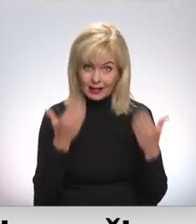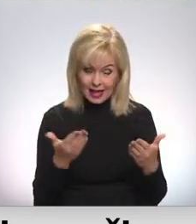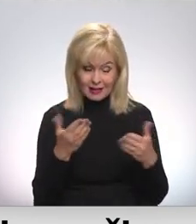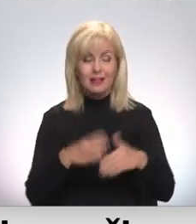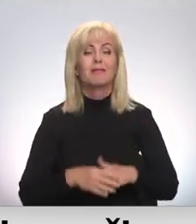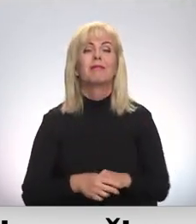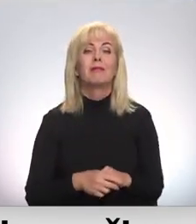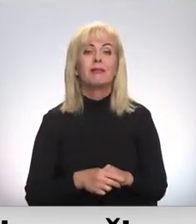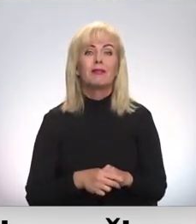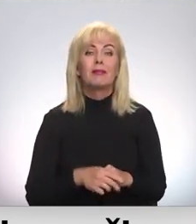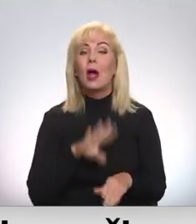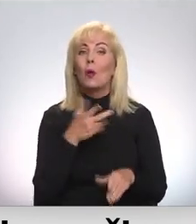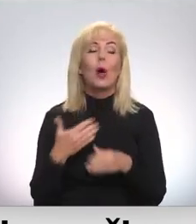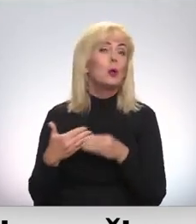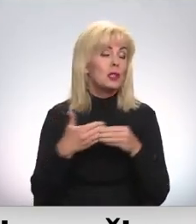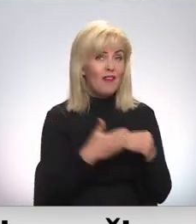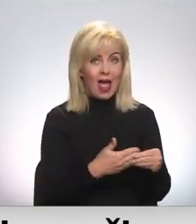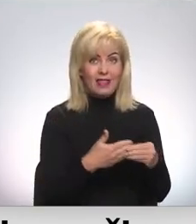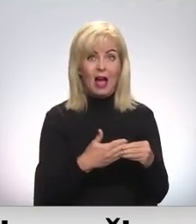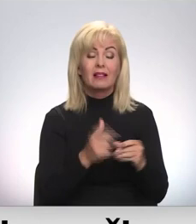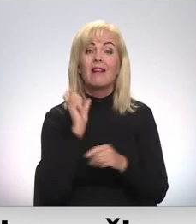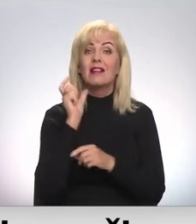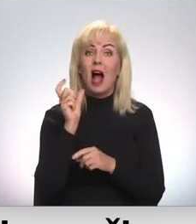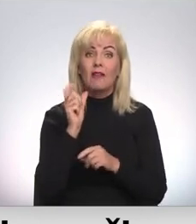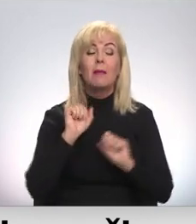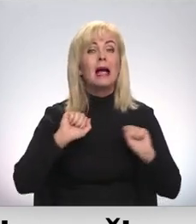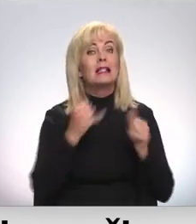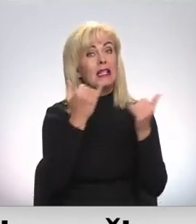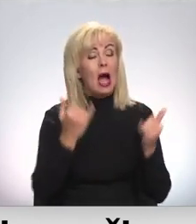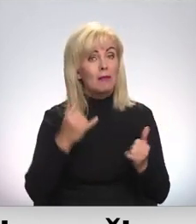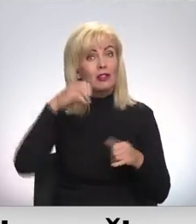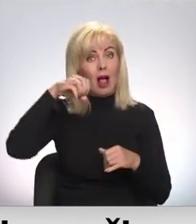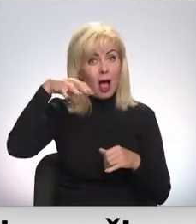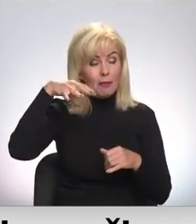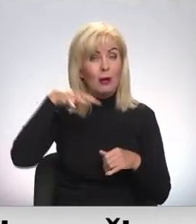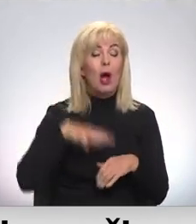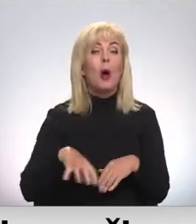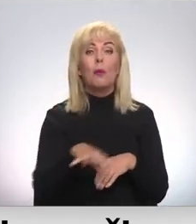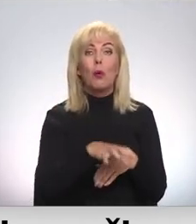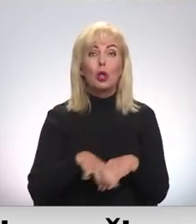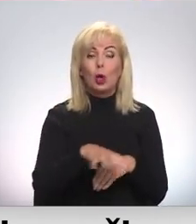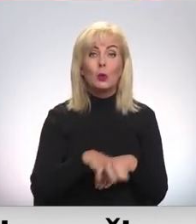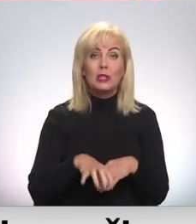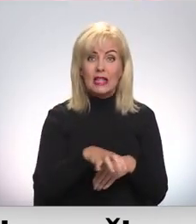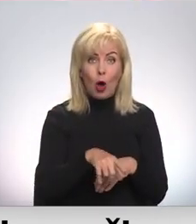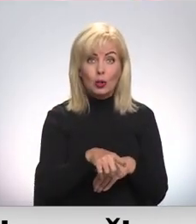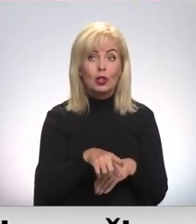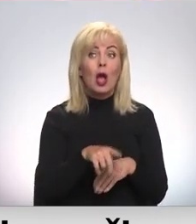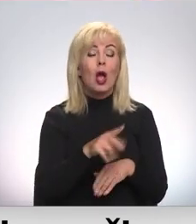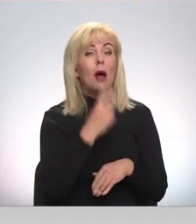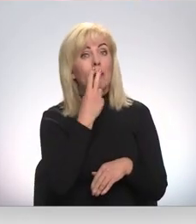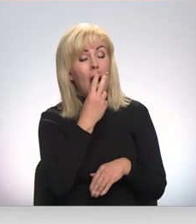184. A što vi vidite što vas Ko jūs vedat kravā? Ziemassvētku lampiņas un putekļu sūcējus. Tu uzraugi,